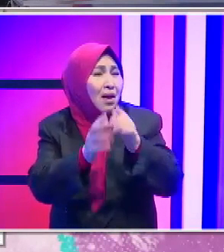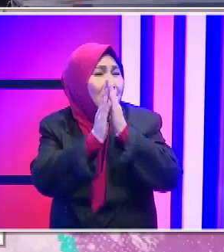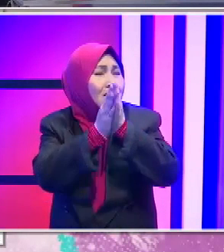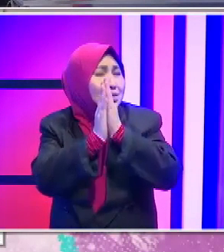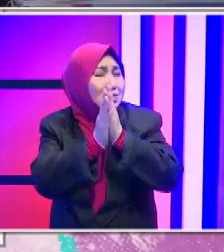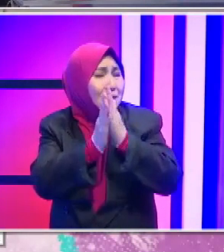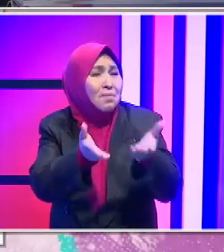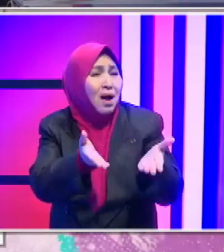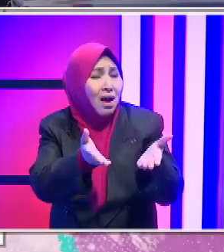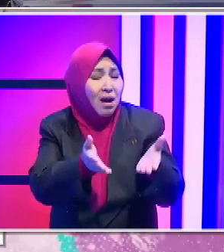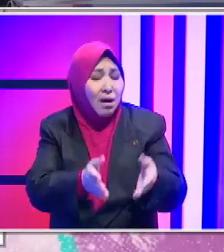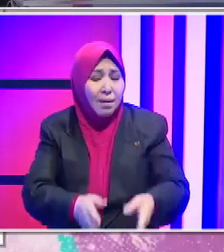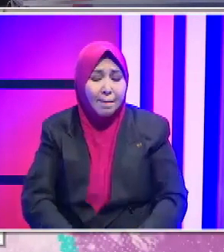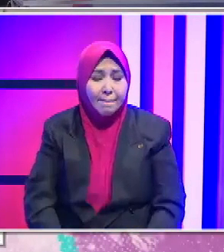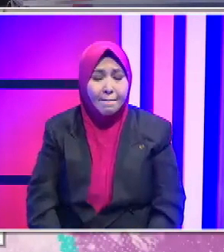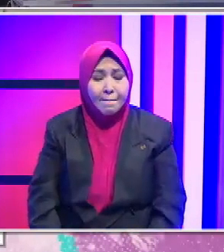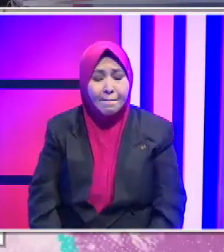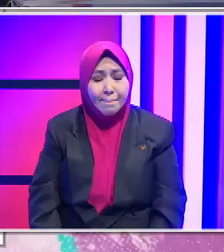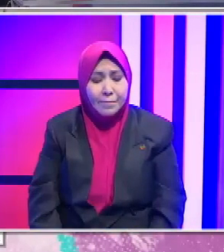تعبدون